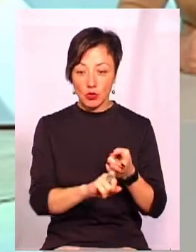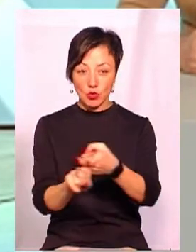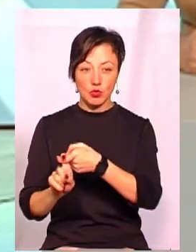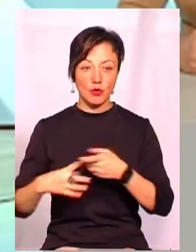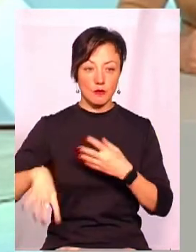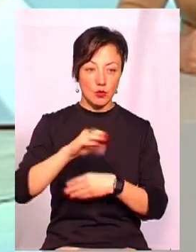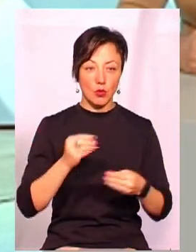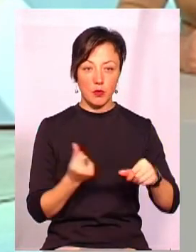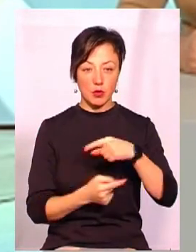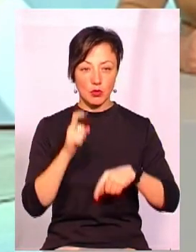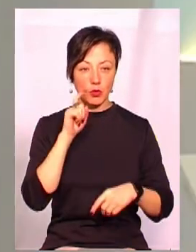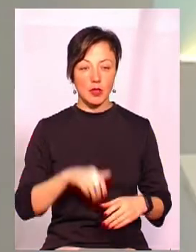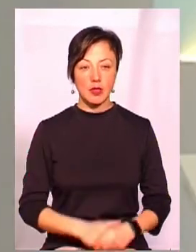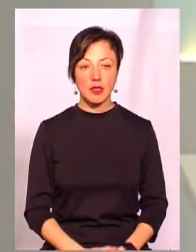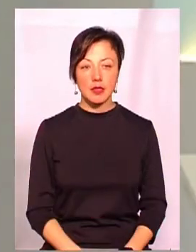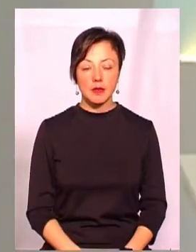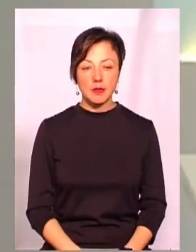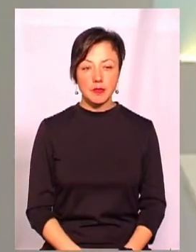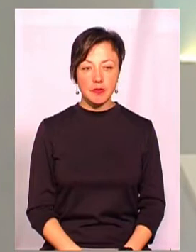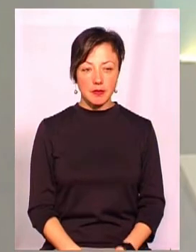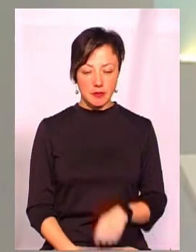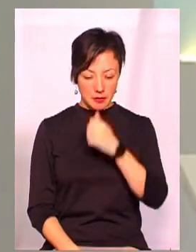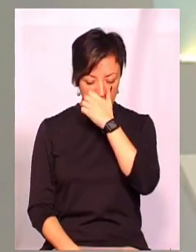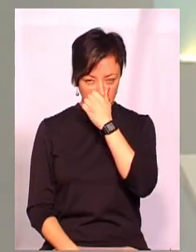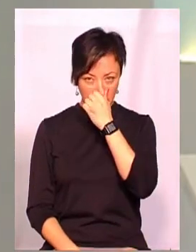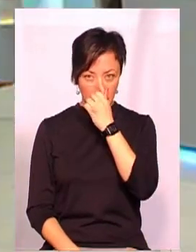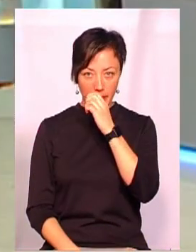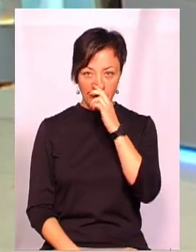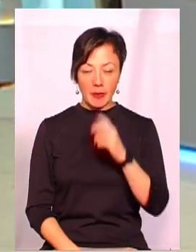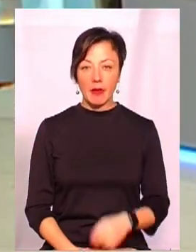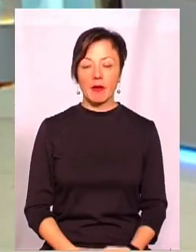стосується всього бізнесу України. Що скажете, пане Сергію, на це?